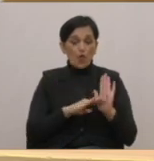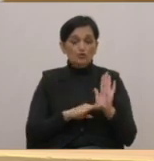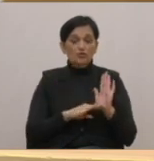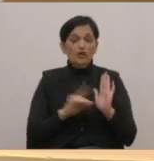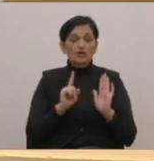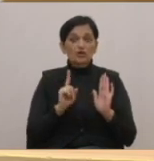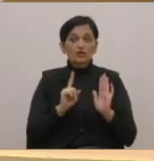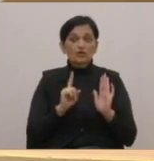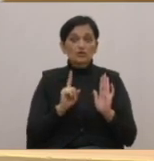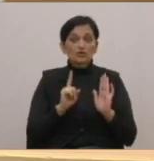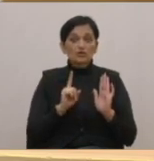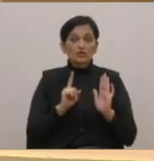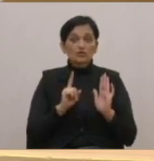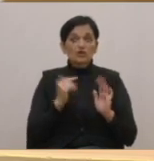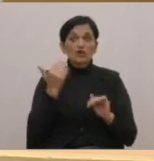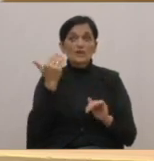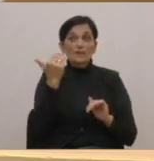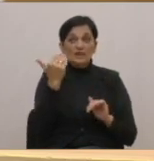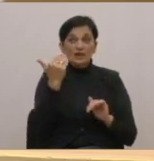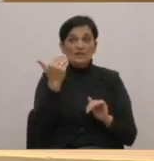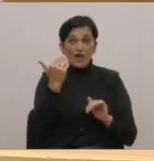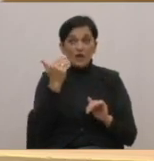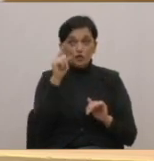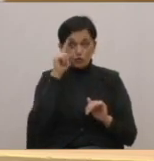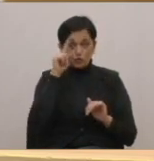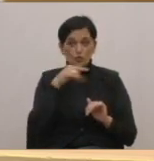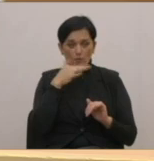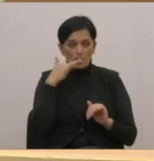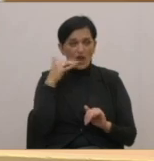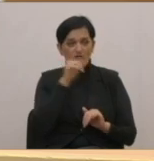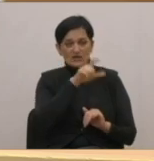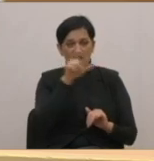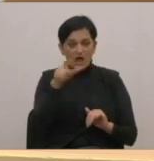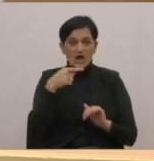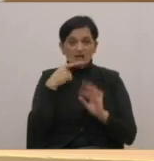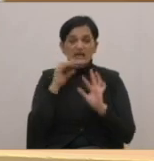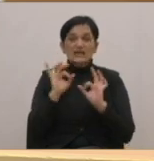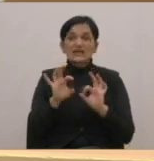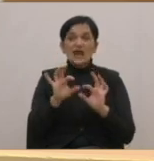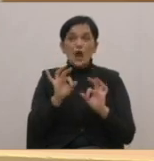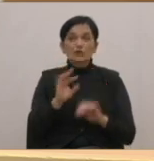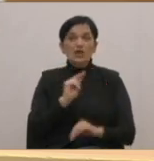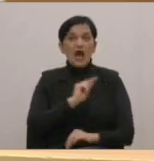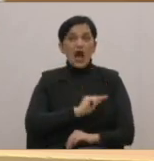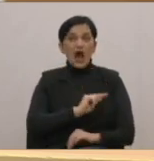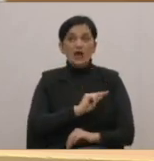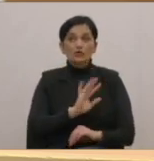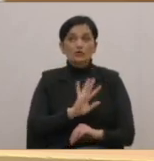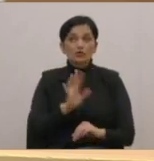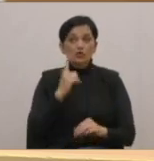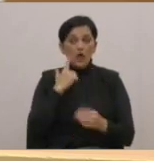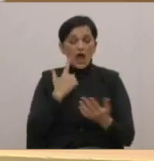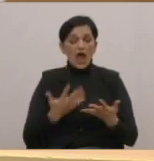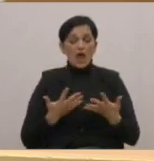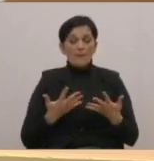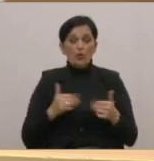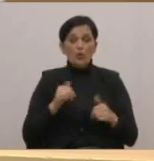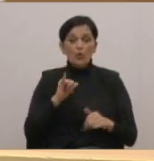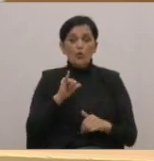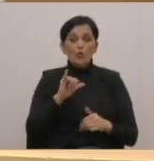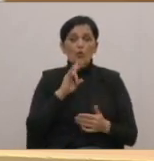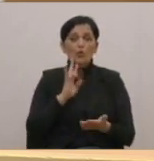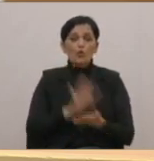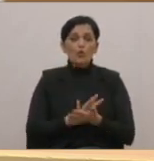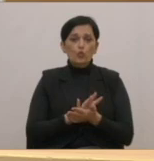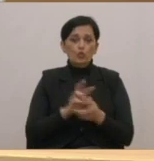strom, tu ai intuit să-ți knebați, nu, bila, pe uria, damian, get, hoda, tam, istui strom, armușau, se pecturat, rogoș, vudos, comisie,